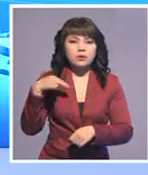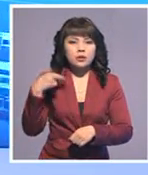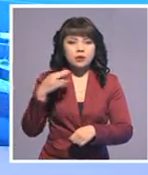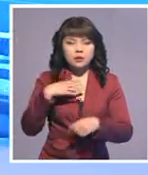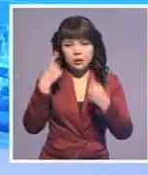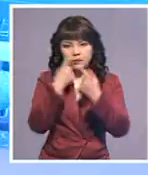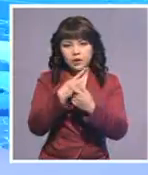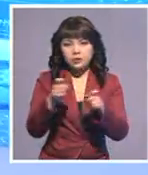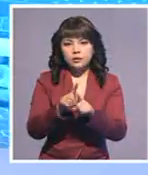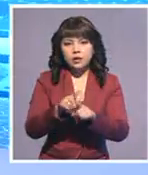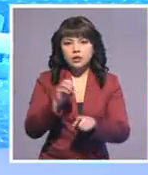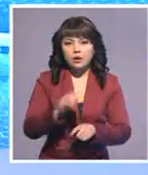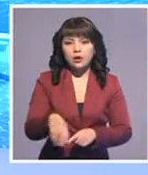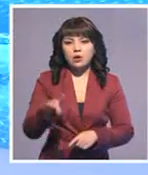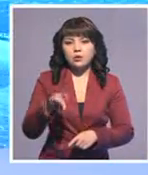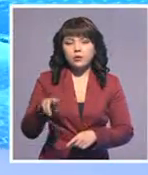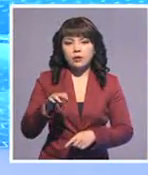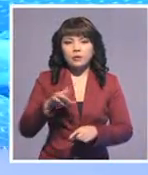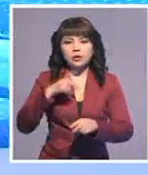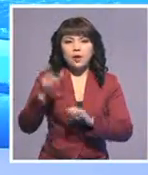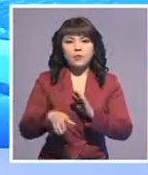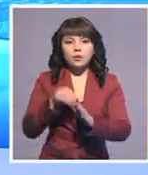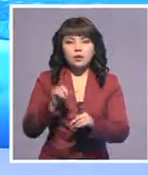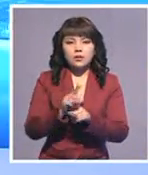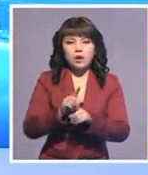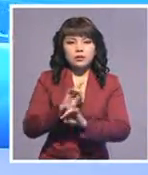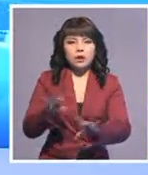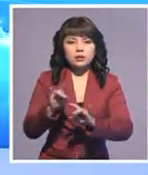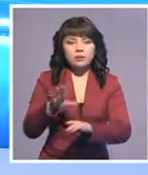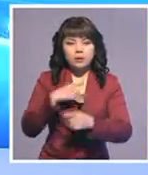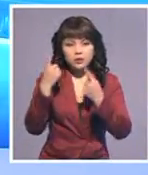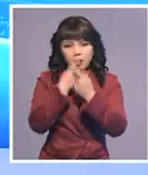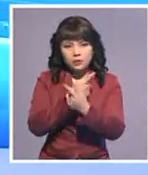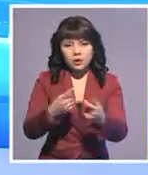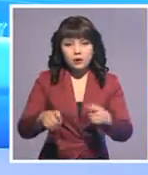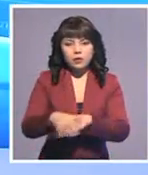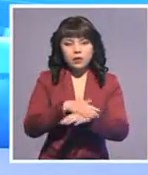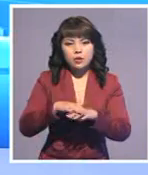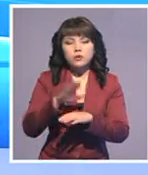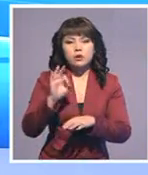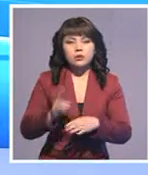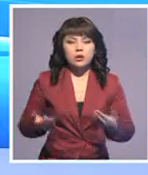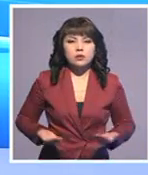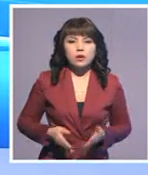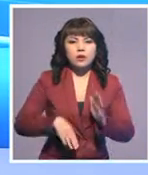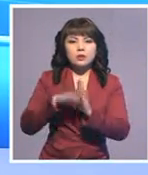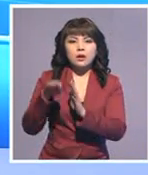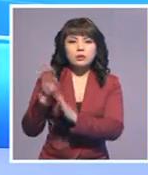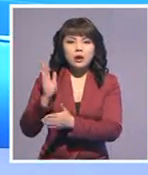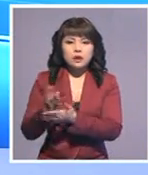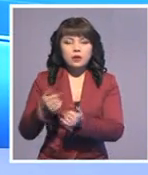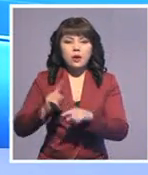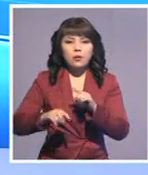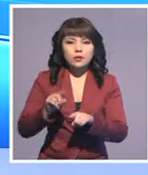Альфред Рубикс осындай пікір білдірді. Депутаттың айтуынша, жолдауда халықтың әлеуметтік ахуалын жақсартудан бастап, отандық өнімді қолдау,